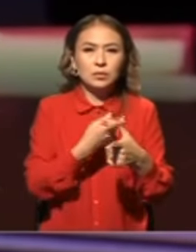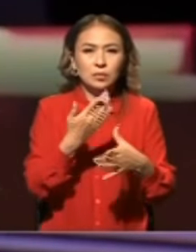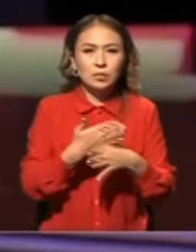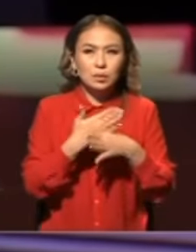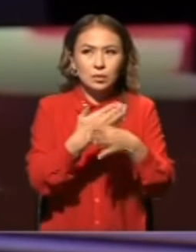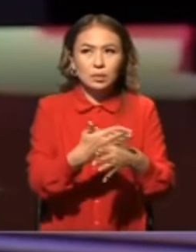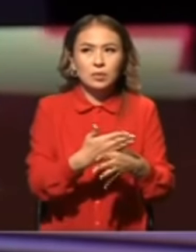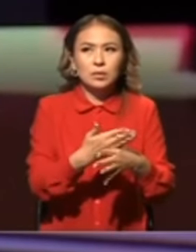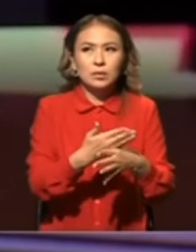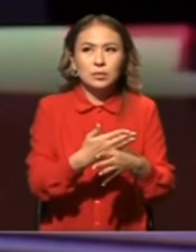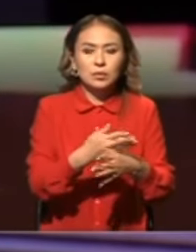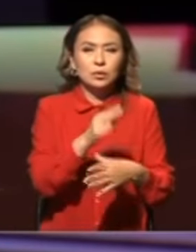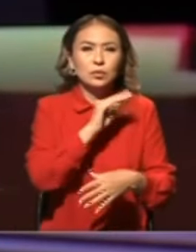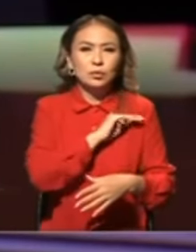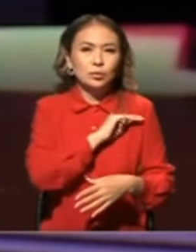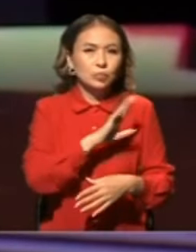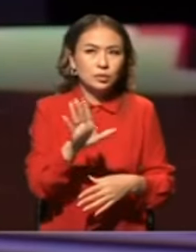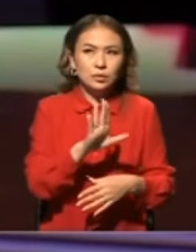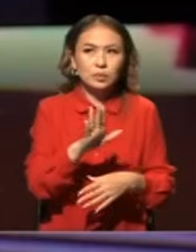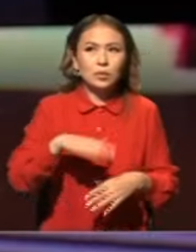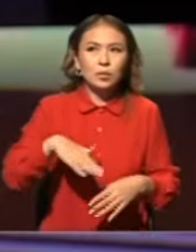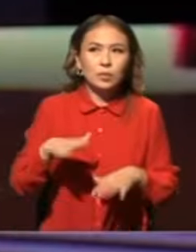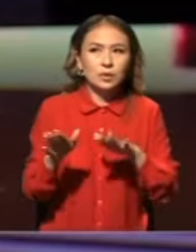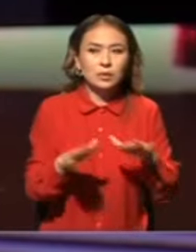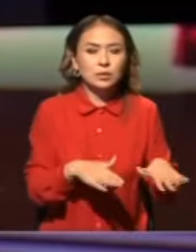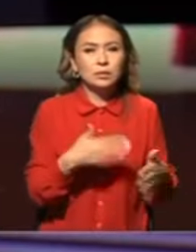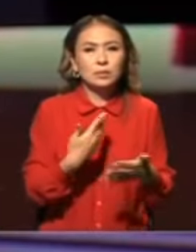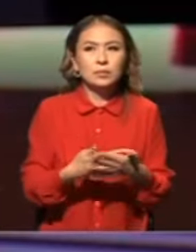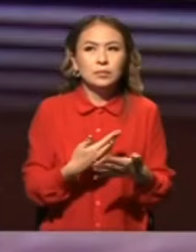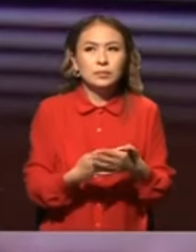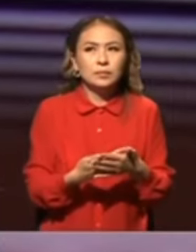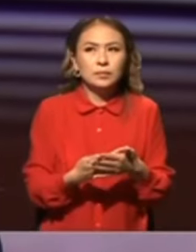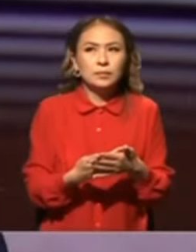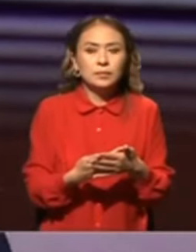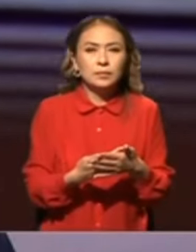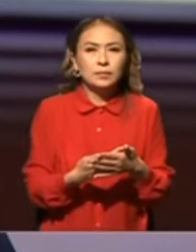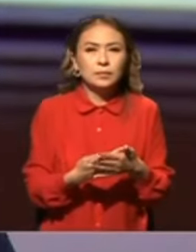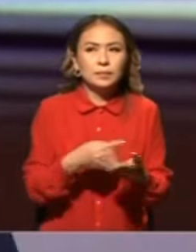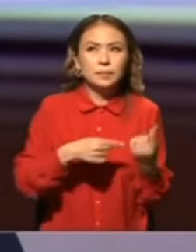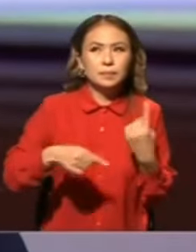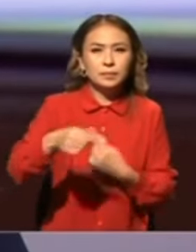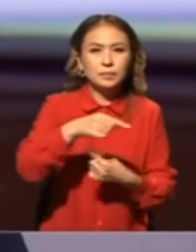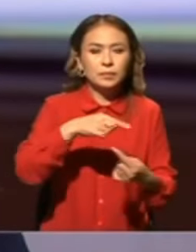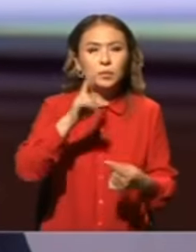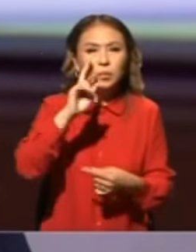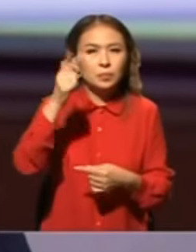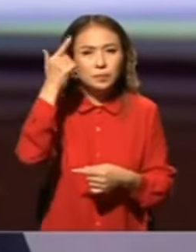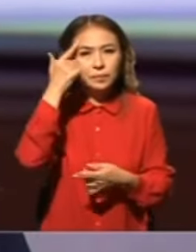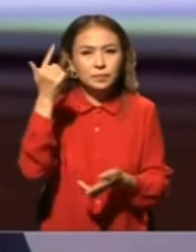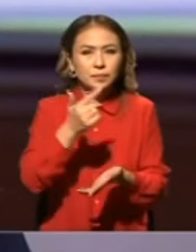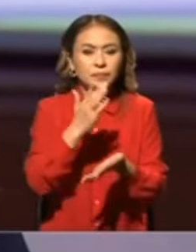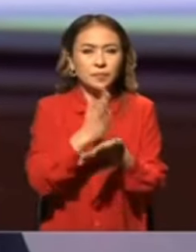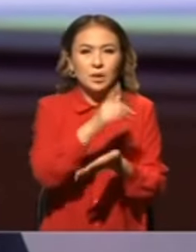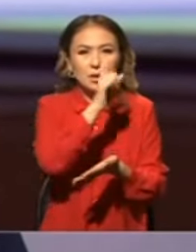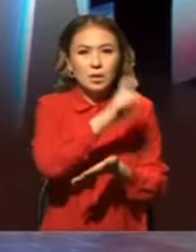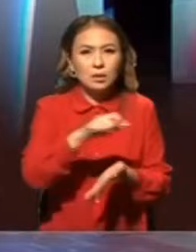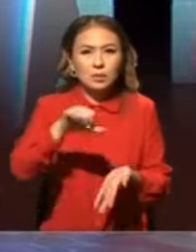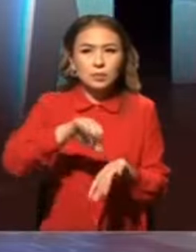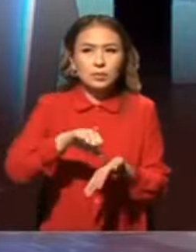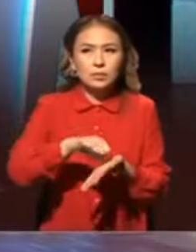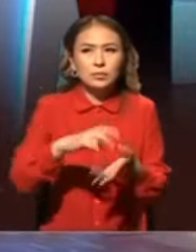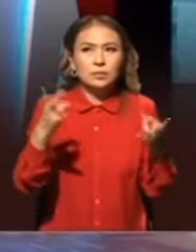көмек алушылар және жұмыссыздар, одан кейін мынау іске қабілеті бар ауылдағы азаматтар тартылуы